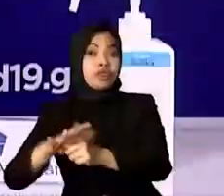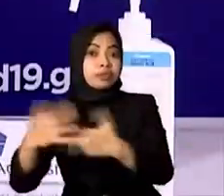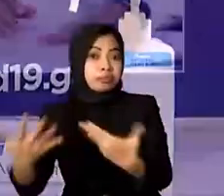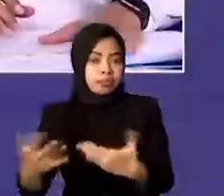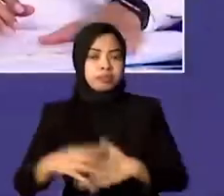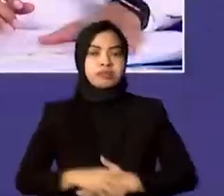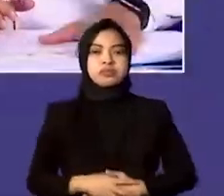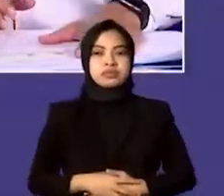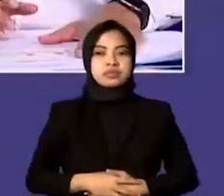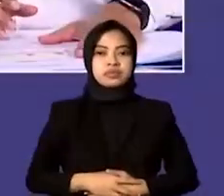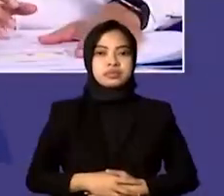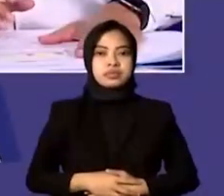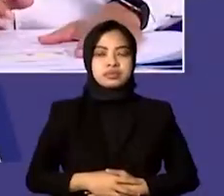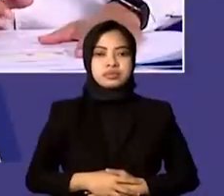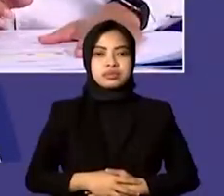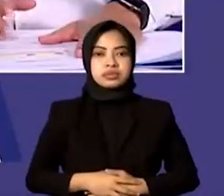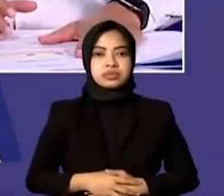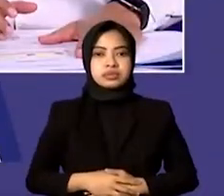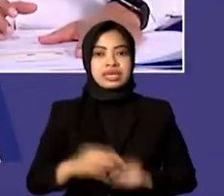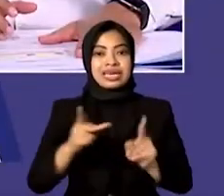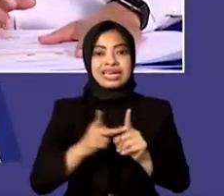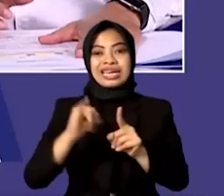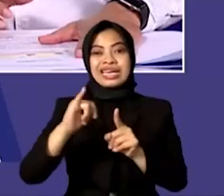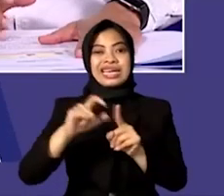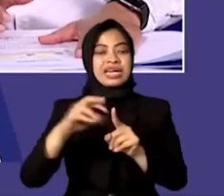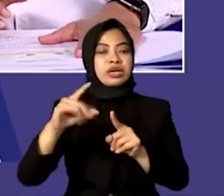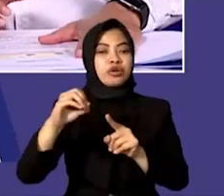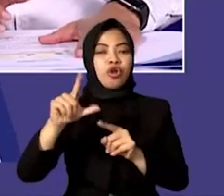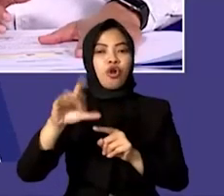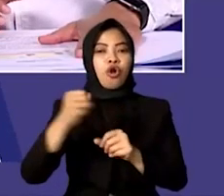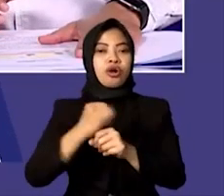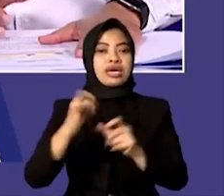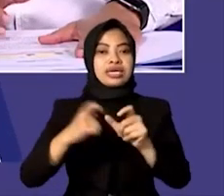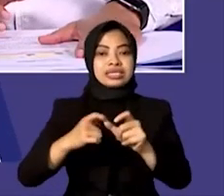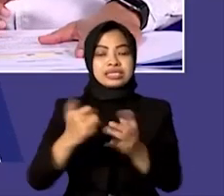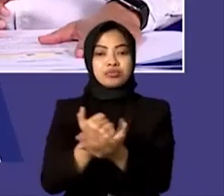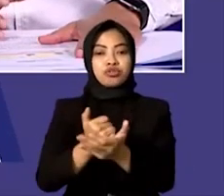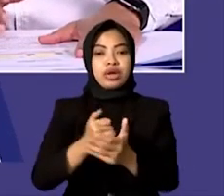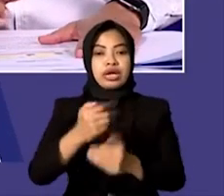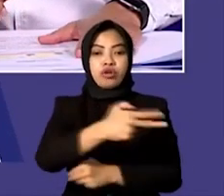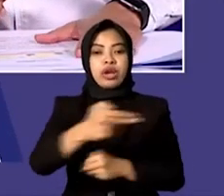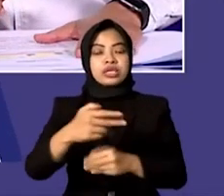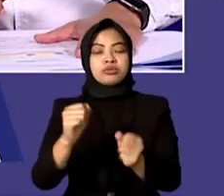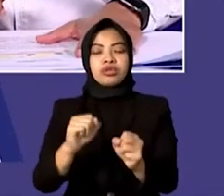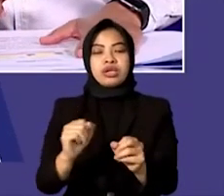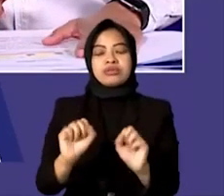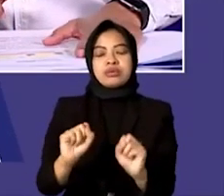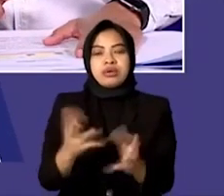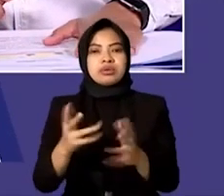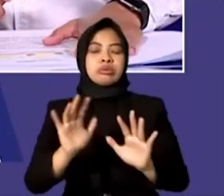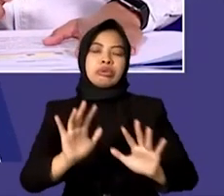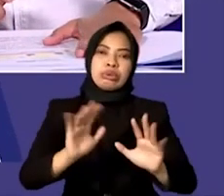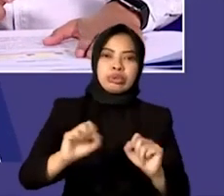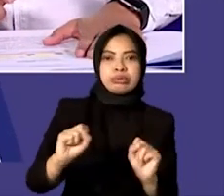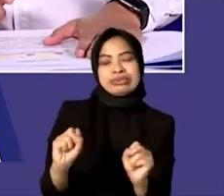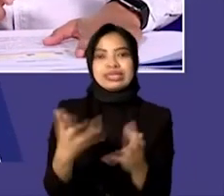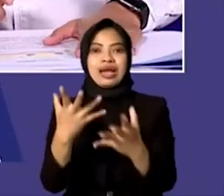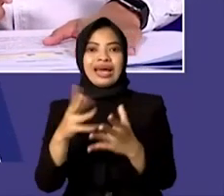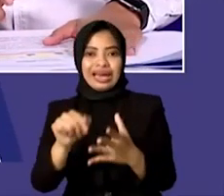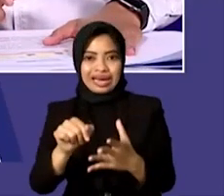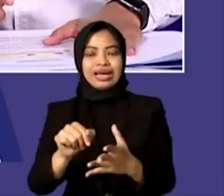karena secara geologis dan hidrologis Indonesia ini merupakan wilayah rawan bencana alam